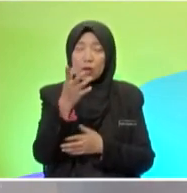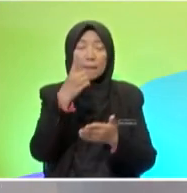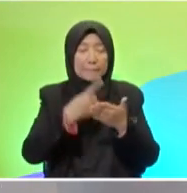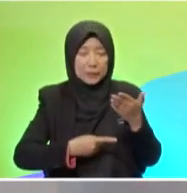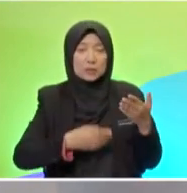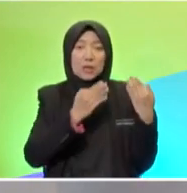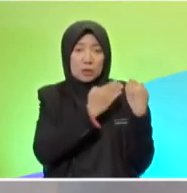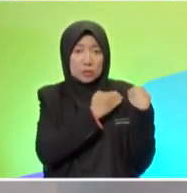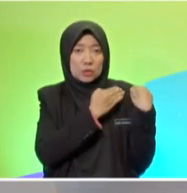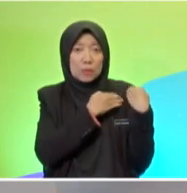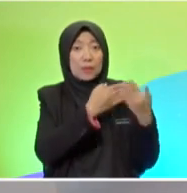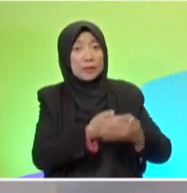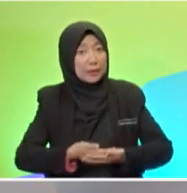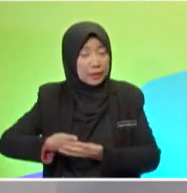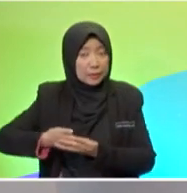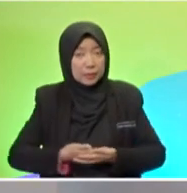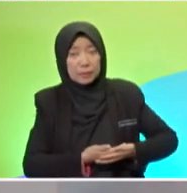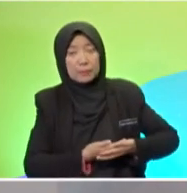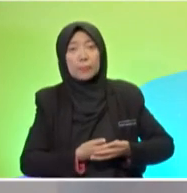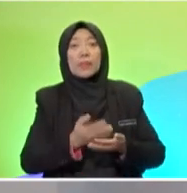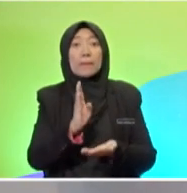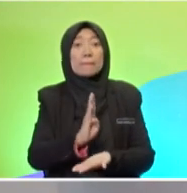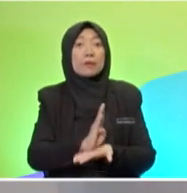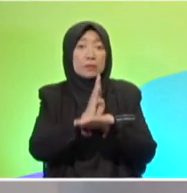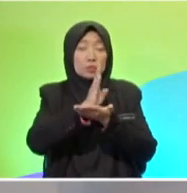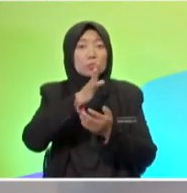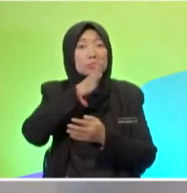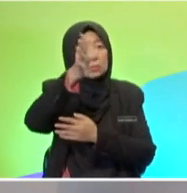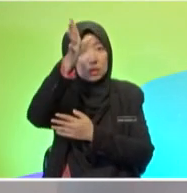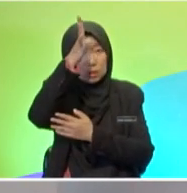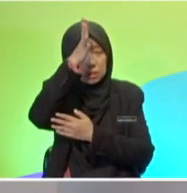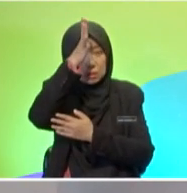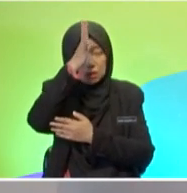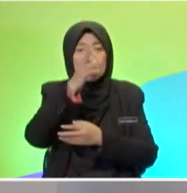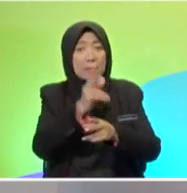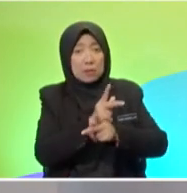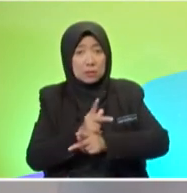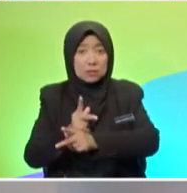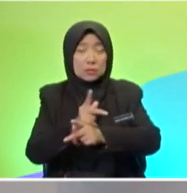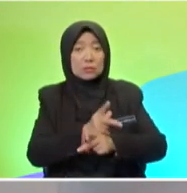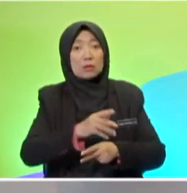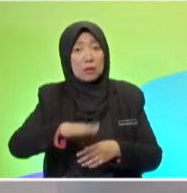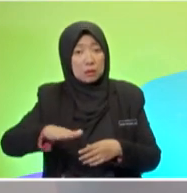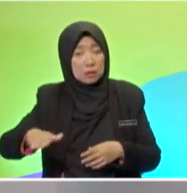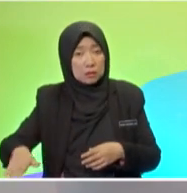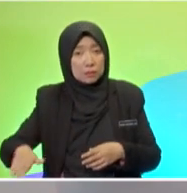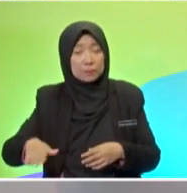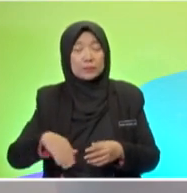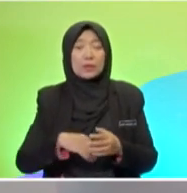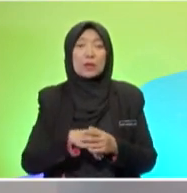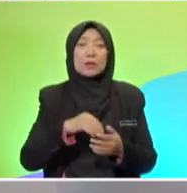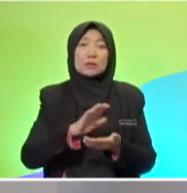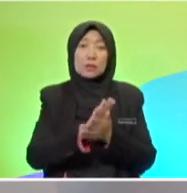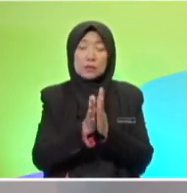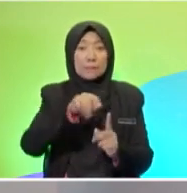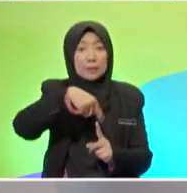ibu dan ayah menjaga Adik menjaga rumah dan sebagainya Apa peranan ayah Apa peranan ibu bila semua orang tahu peranan